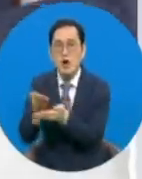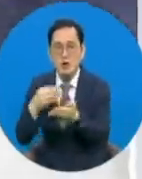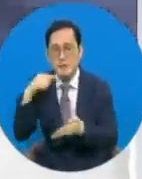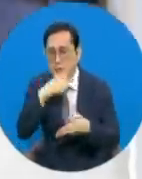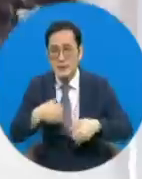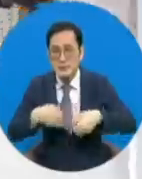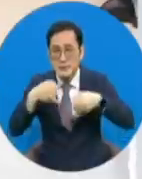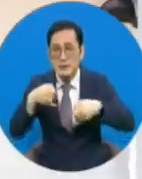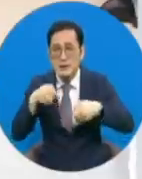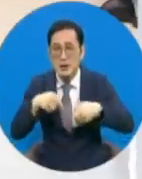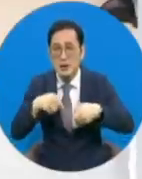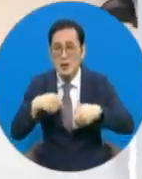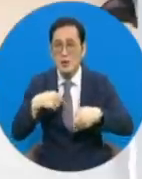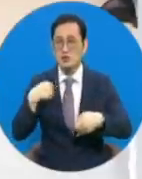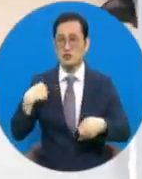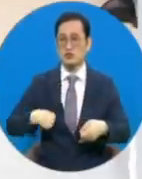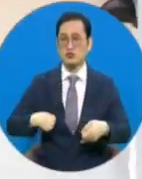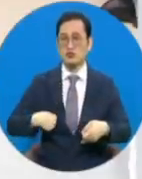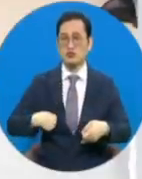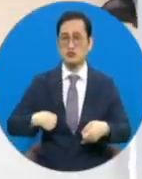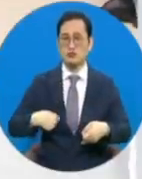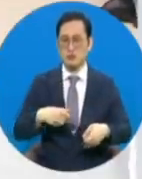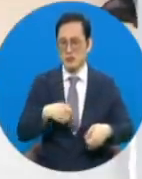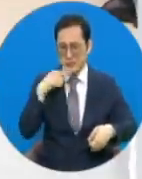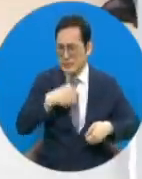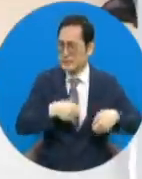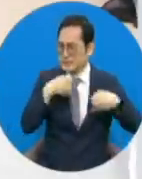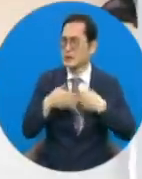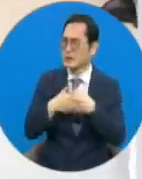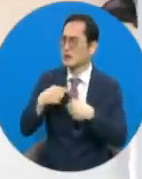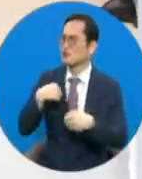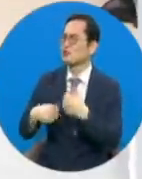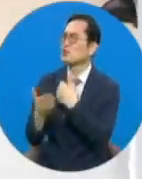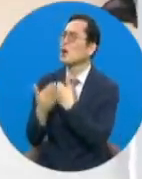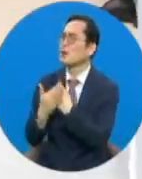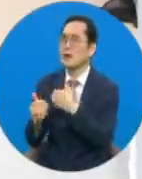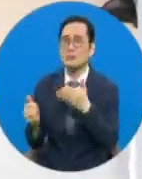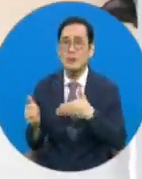대해서 사실 이제 중국에게 도움을 요청한 거 아닙니까? 이재명 대표가. 근데